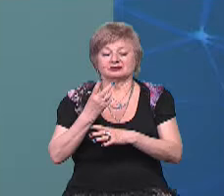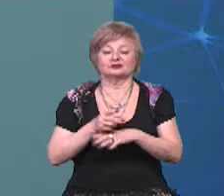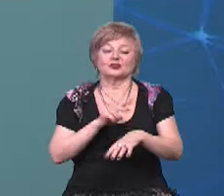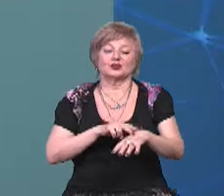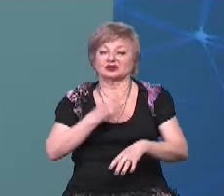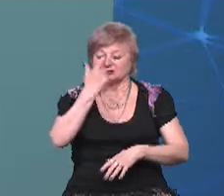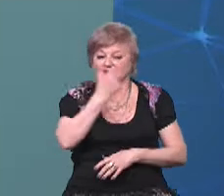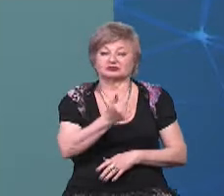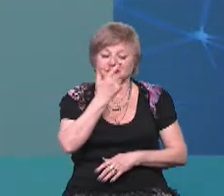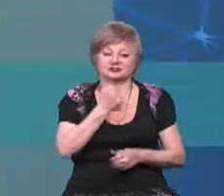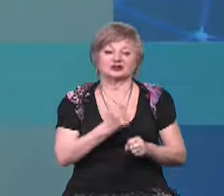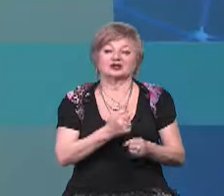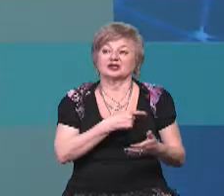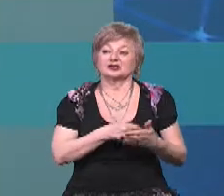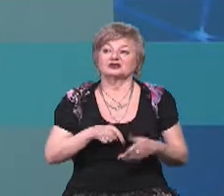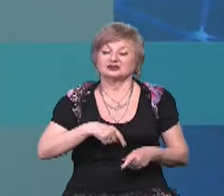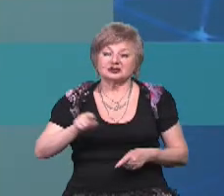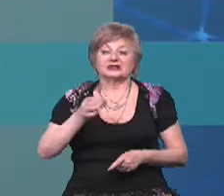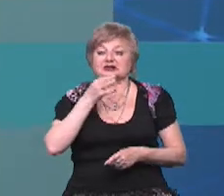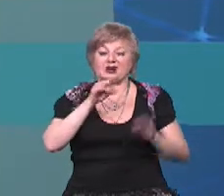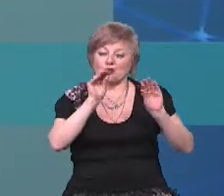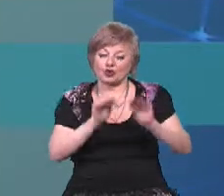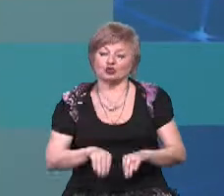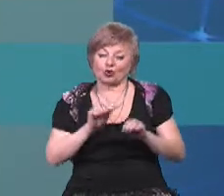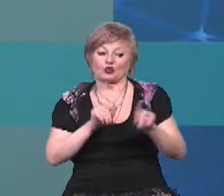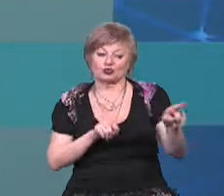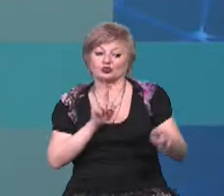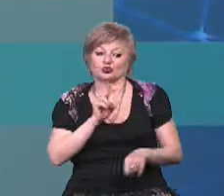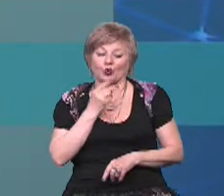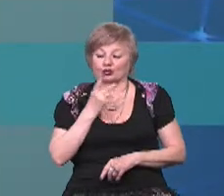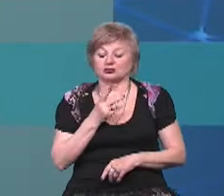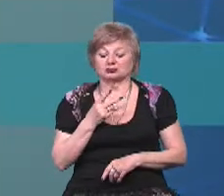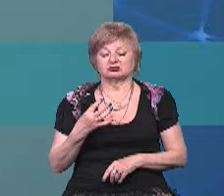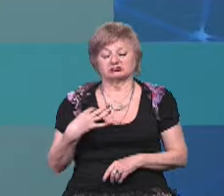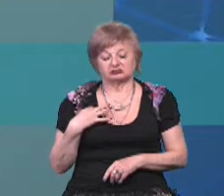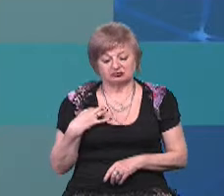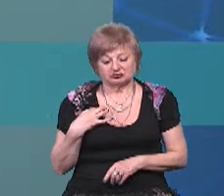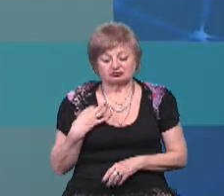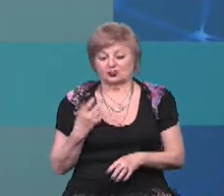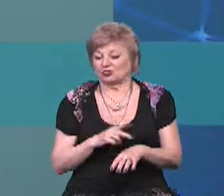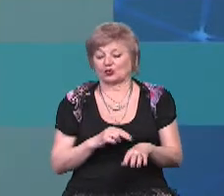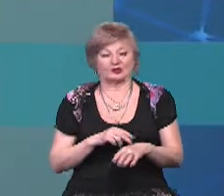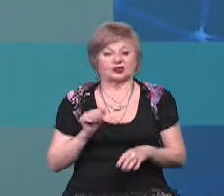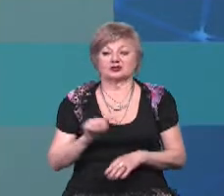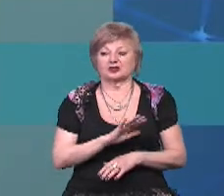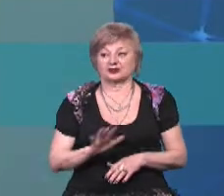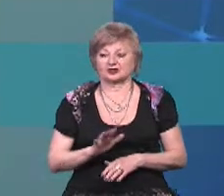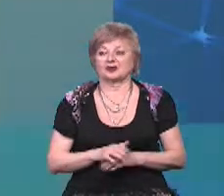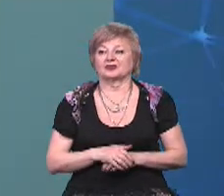поліцейським охорони робили зауваження, казали, підіть, складіть протоколи на курців. Ігнор повний. Поліцейські. Ви мене чуєте,